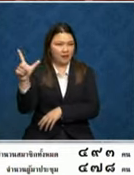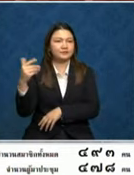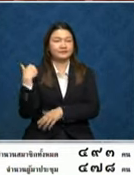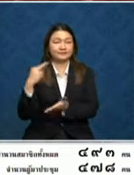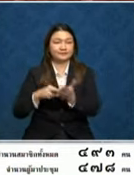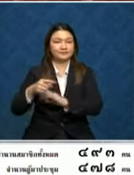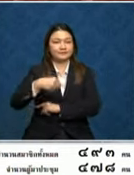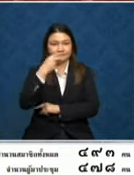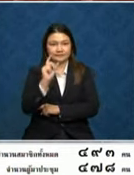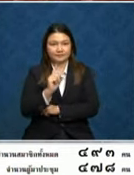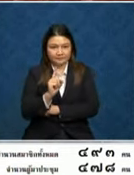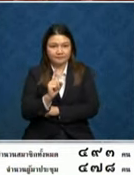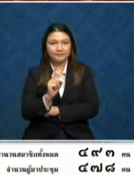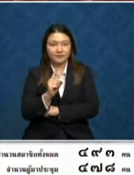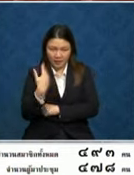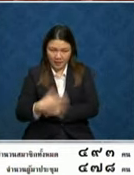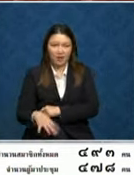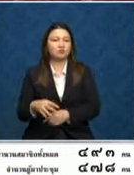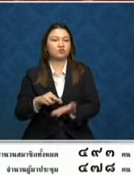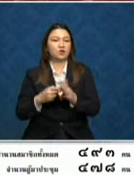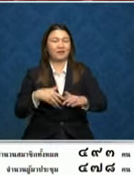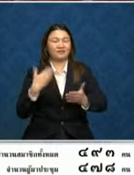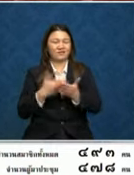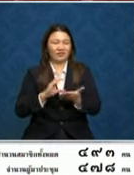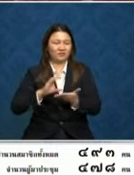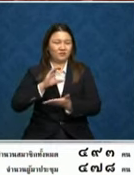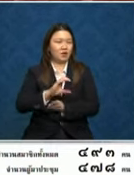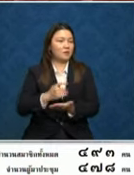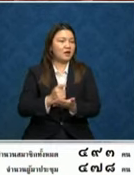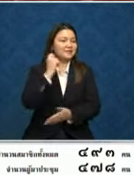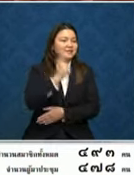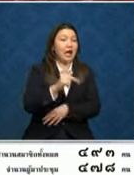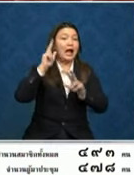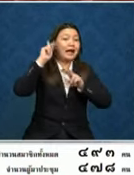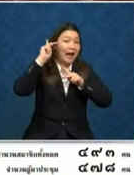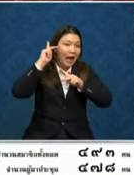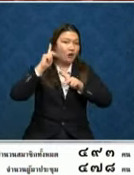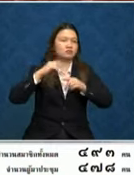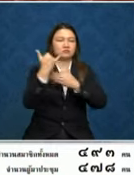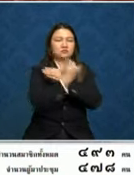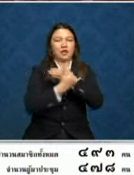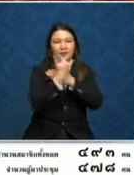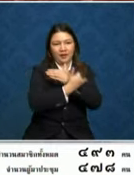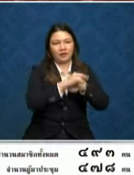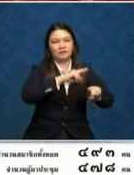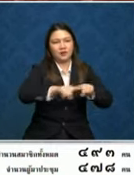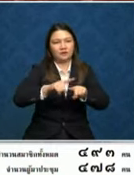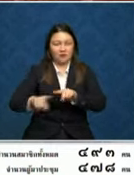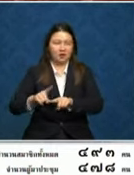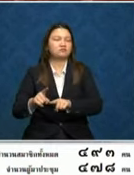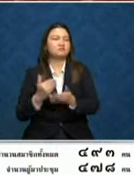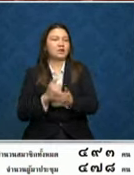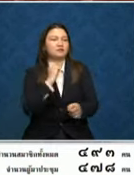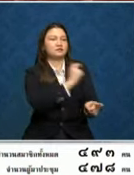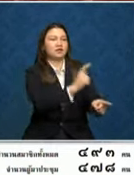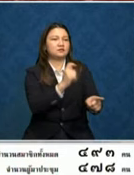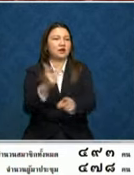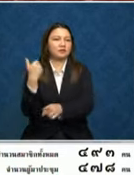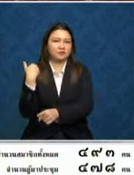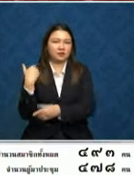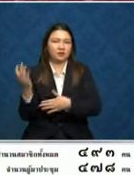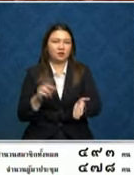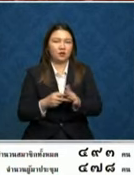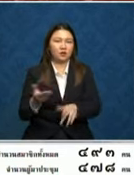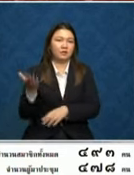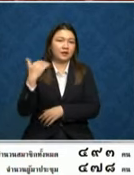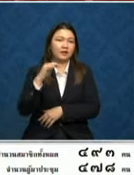นะคะไปกับการจ้างสำนักข่าวต่างประเทศอีกด้วยนะคะซึ่งทั้ง2ประเด็นค่ะที่ดิฉันได้กล่าวไปก่อนหน้านี้นะคะก็จะมีเพื่อนสมาชิกสภาผู้